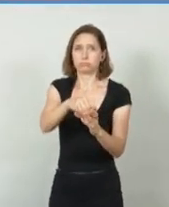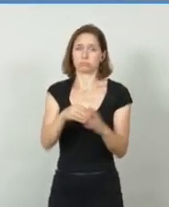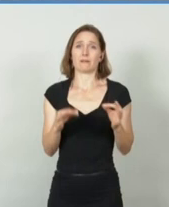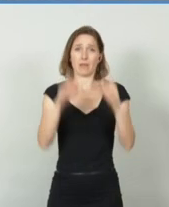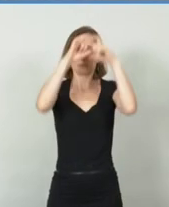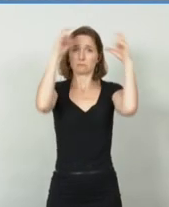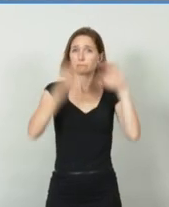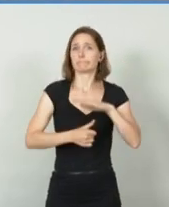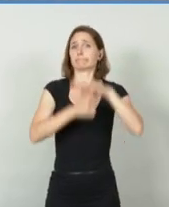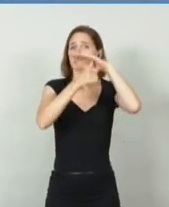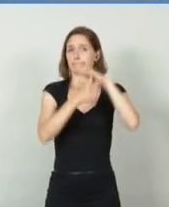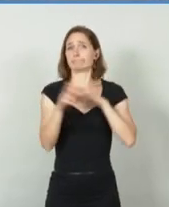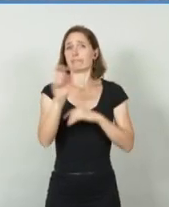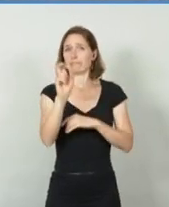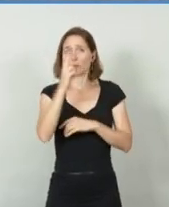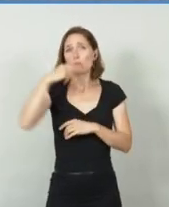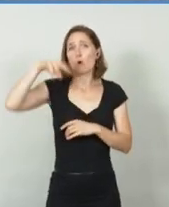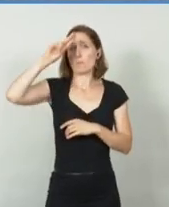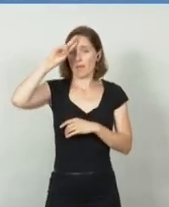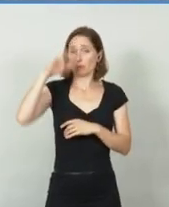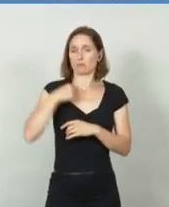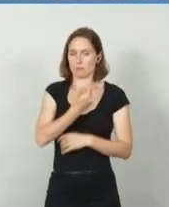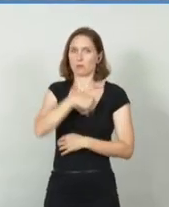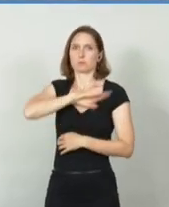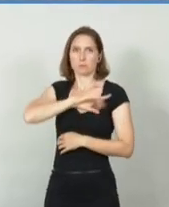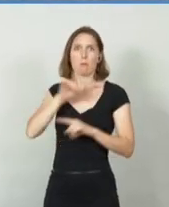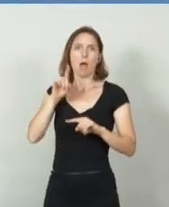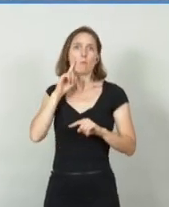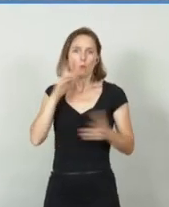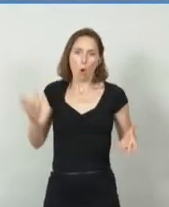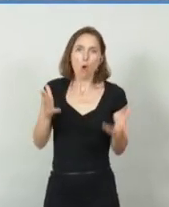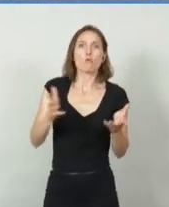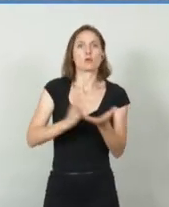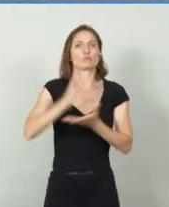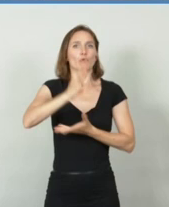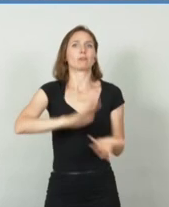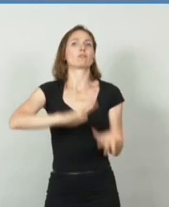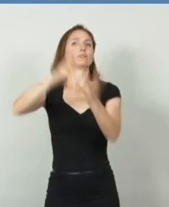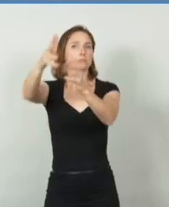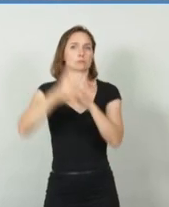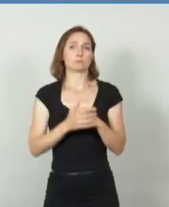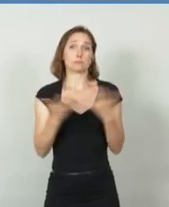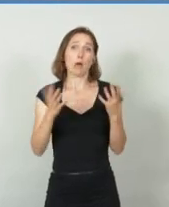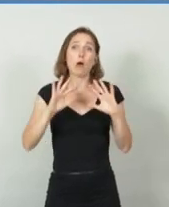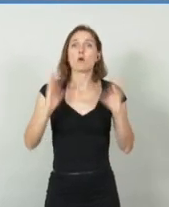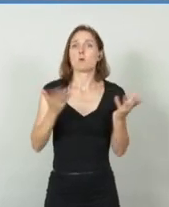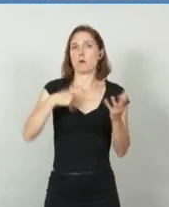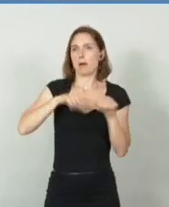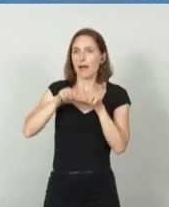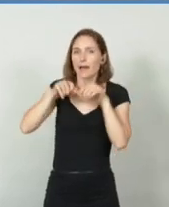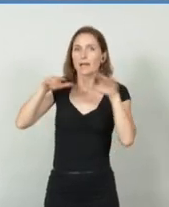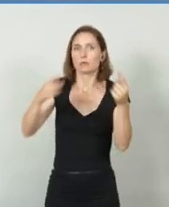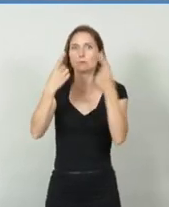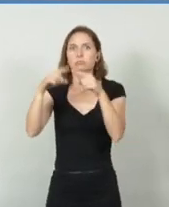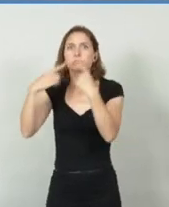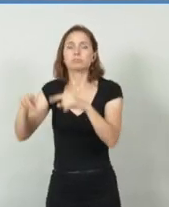que les thématiques de transition puisse être développées dans notre territoire elle s'appuie sur plusieurs réseaux comme le réseau des capitales vertes européennes le réseau des